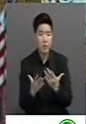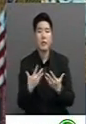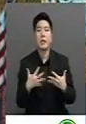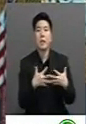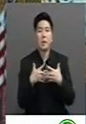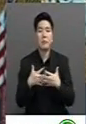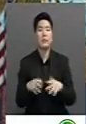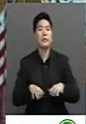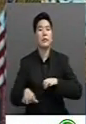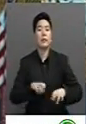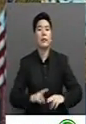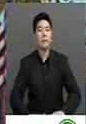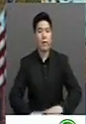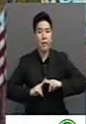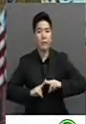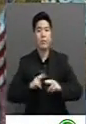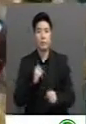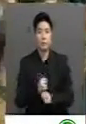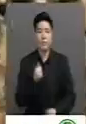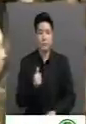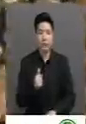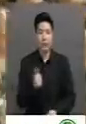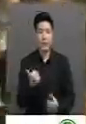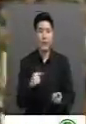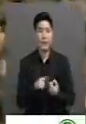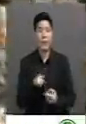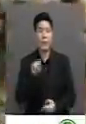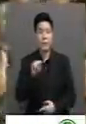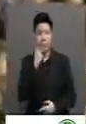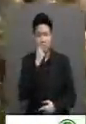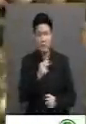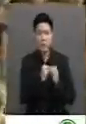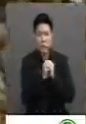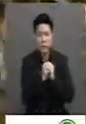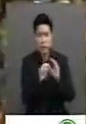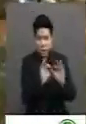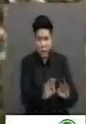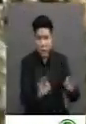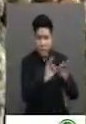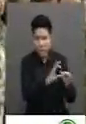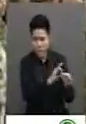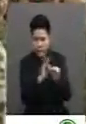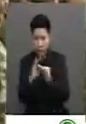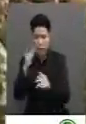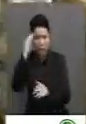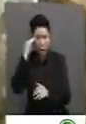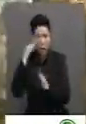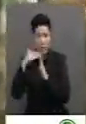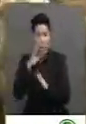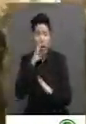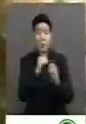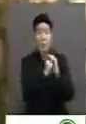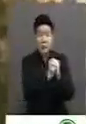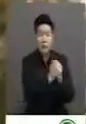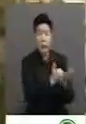รัฐก็พร้อมจัดการเองตามลำพังในทรัมป์มองว่าจีนมีอิทธิพลอย่างมากต่อเกาหลีเหนือถ้าจีนตัดสินใจช่วย